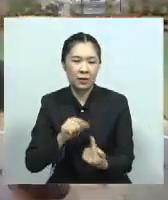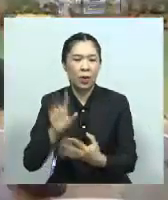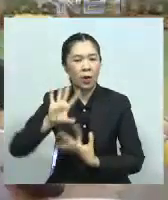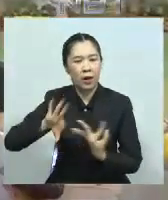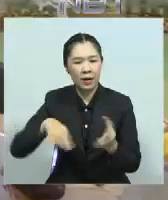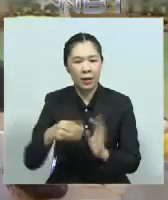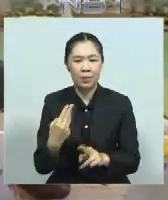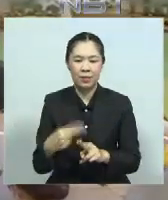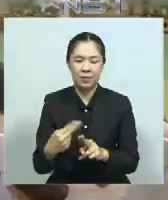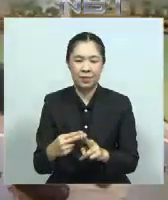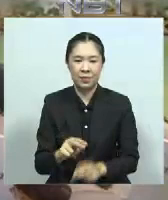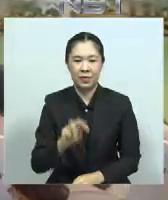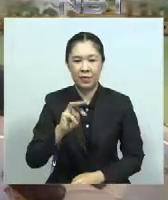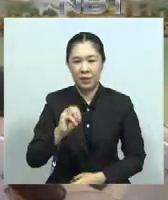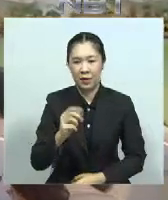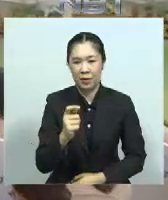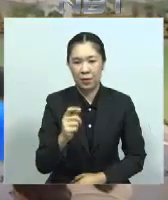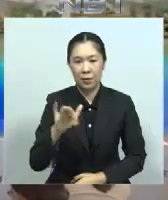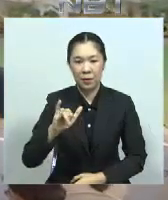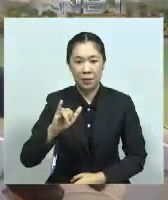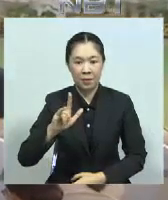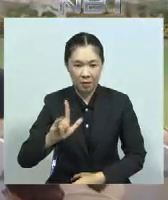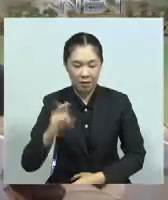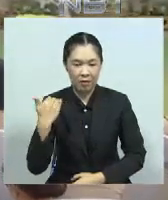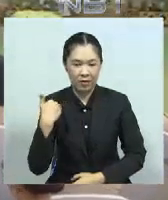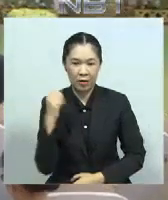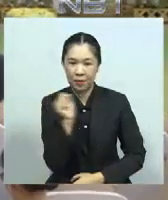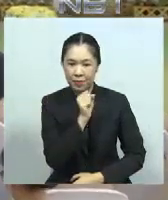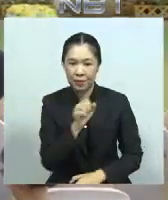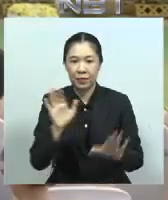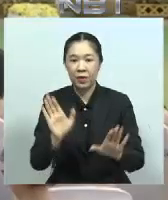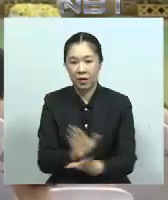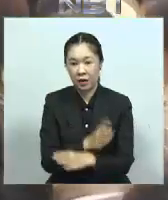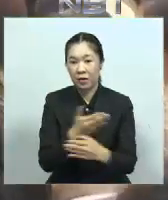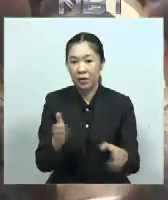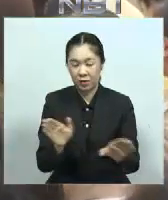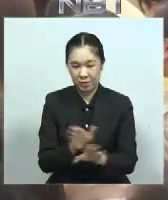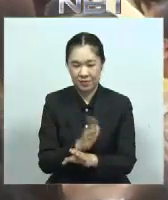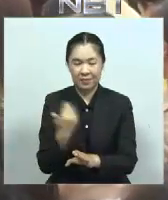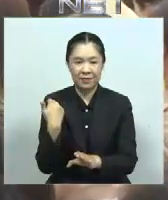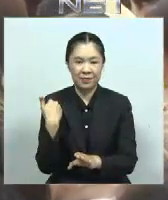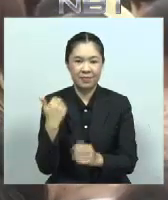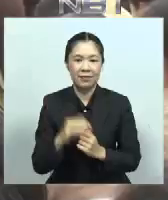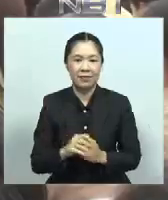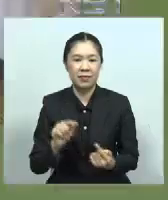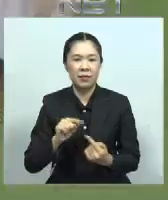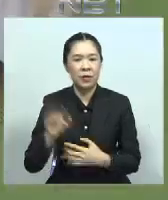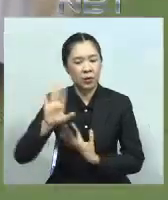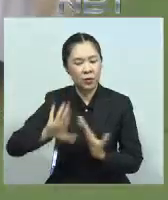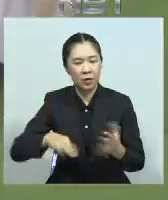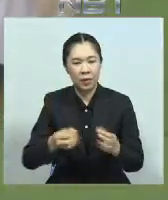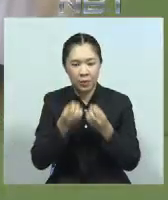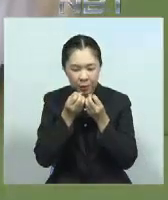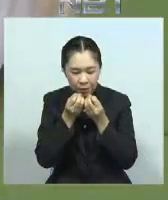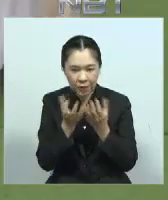อนของชาวไทยเชื้อสายรามันการแสดงวงโยธวาทิตบรรเลงเพลงมาร์ชราชวัลลบการแสดงรำถวายพระพรชุดบ